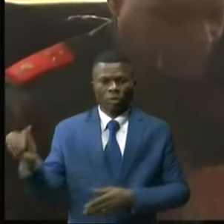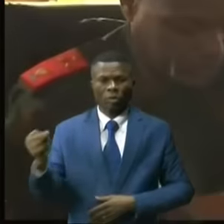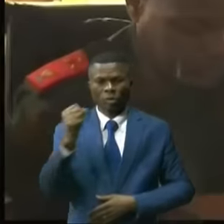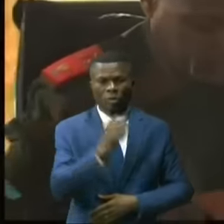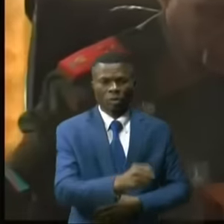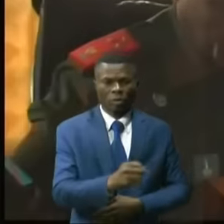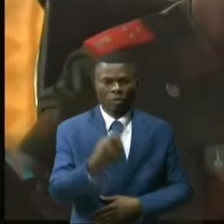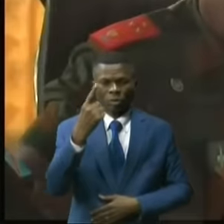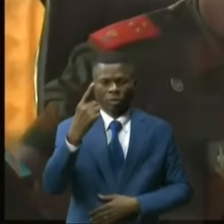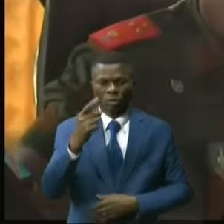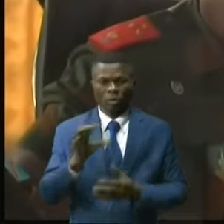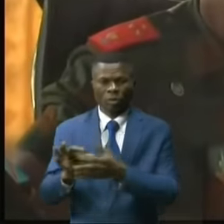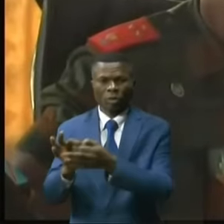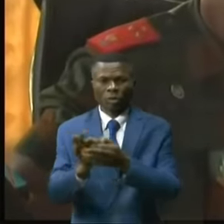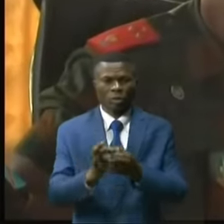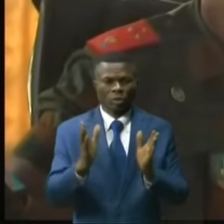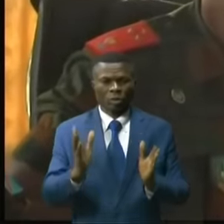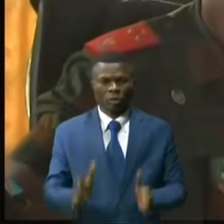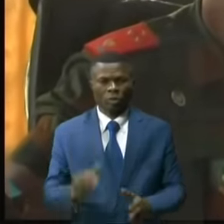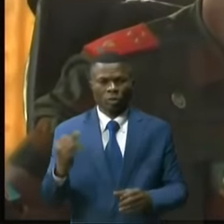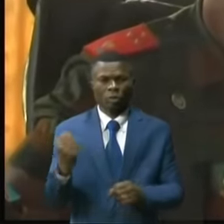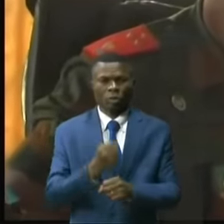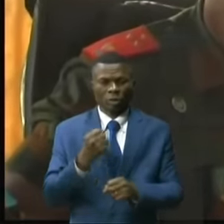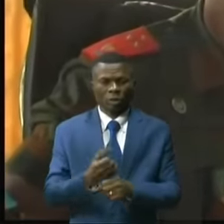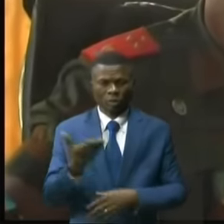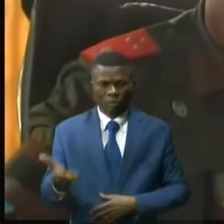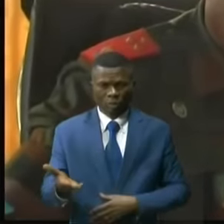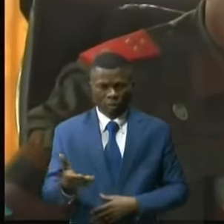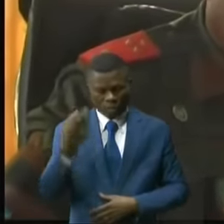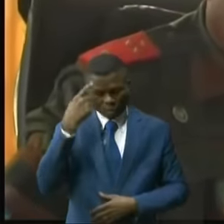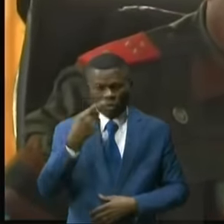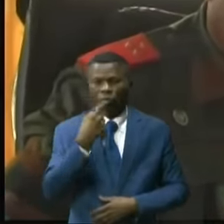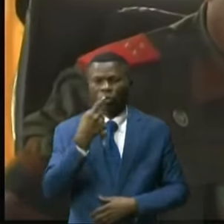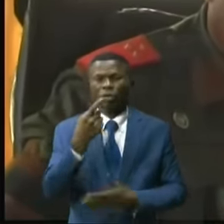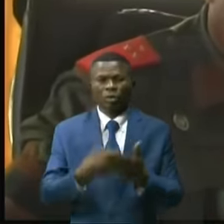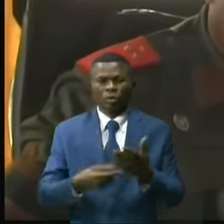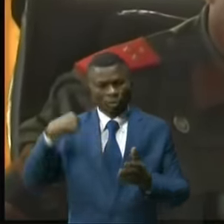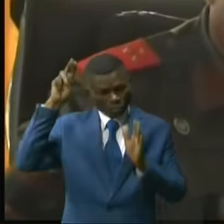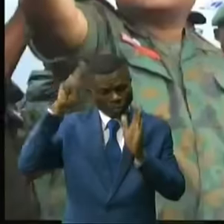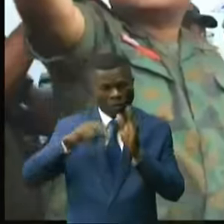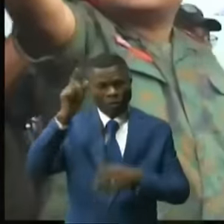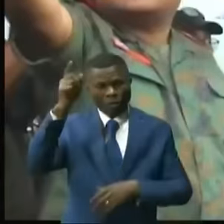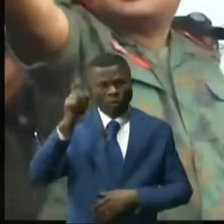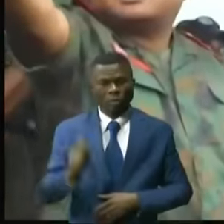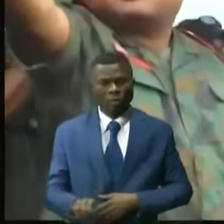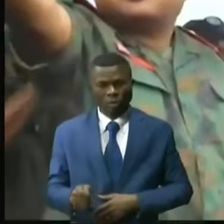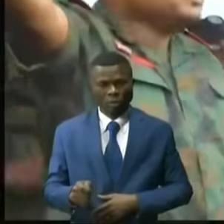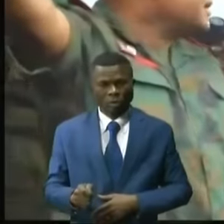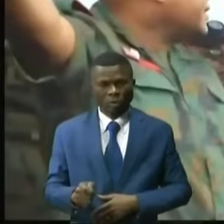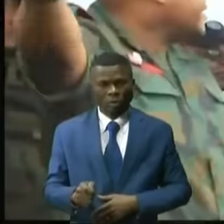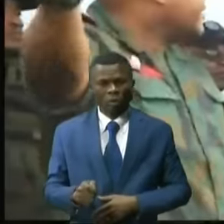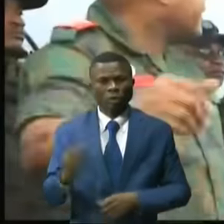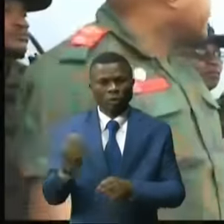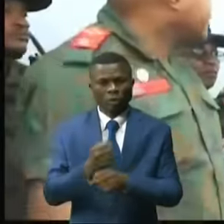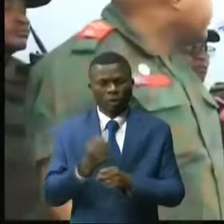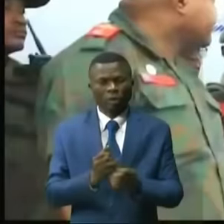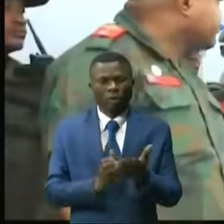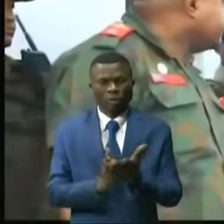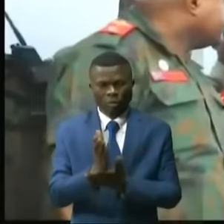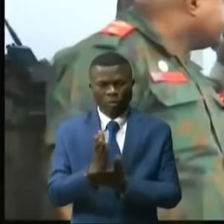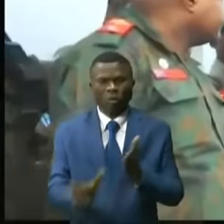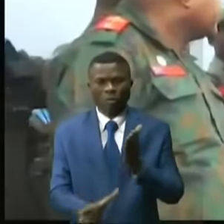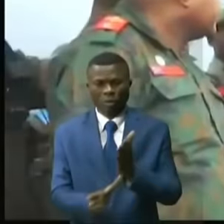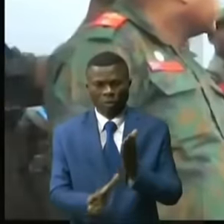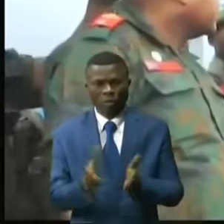d'un coordonnateur des opérations c'est pour dire que le gouvernement militaire est bel et bien gouverneur ad interm